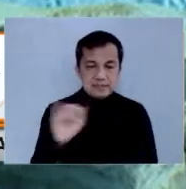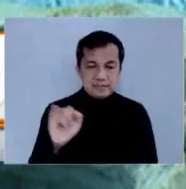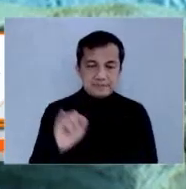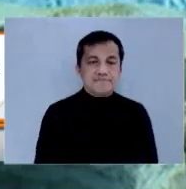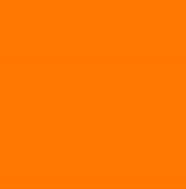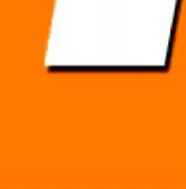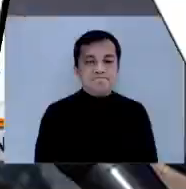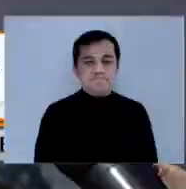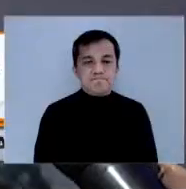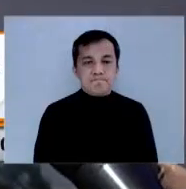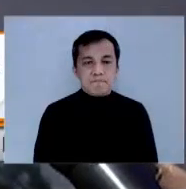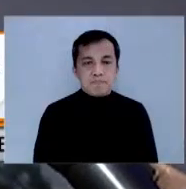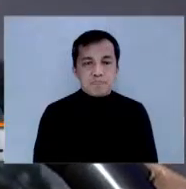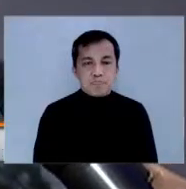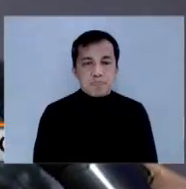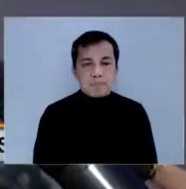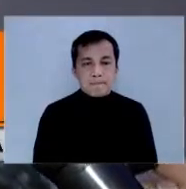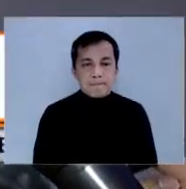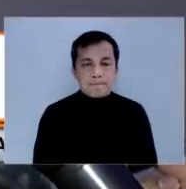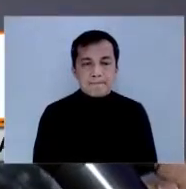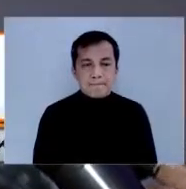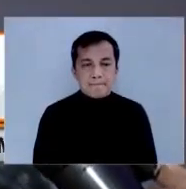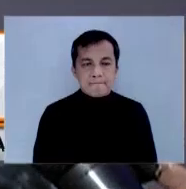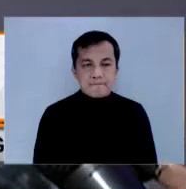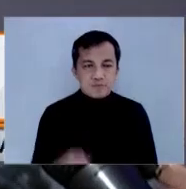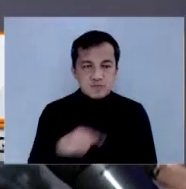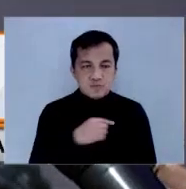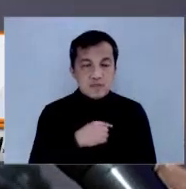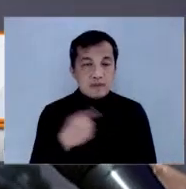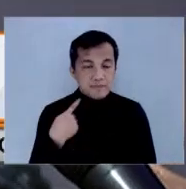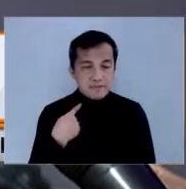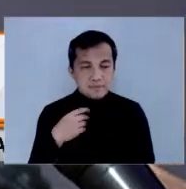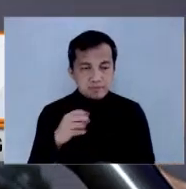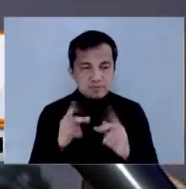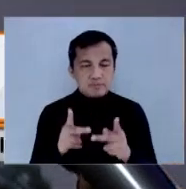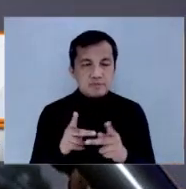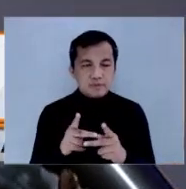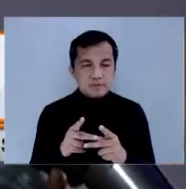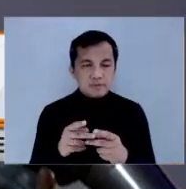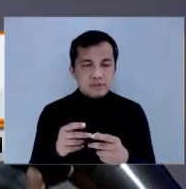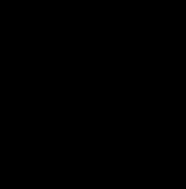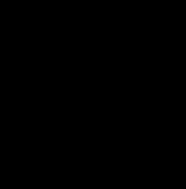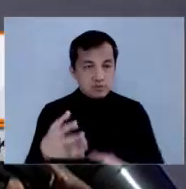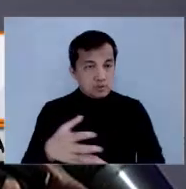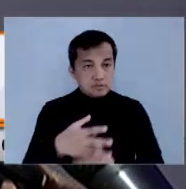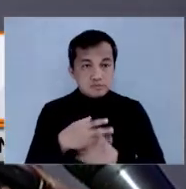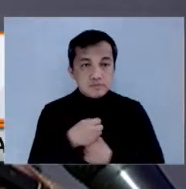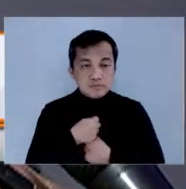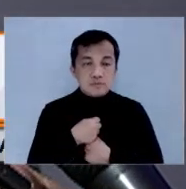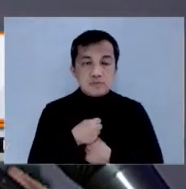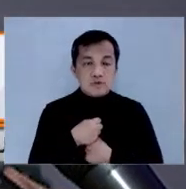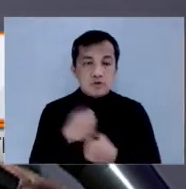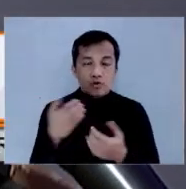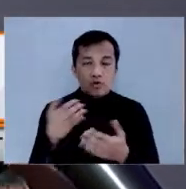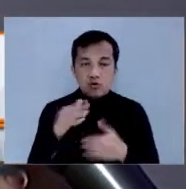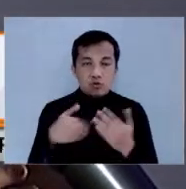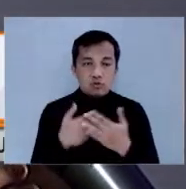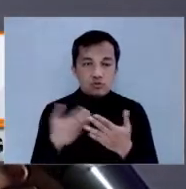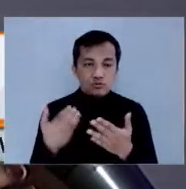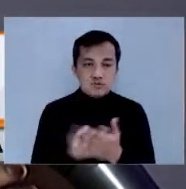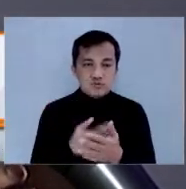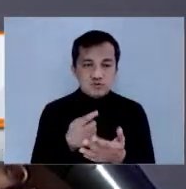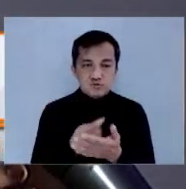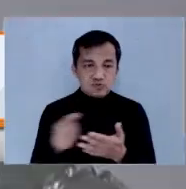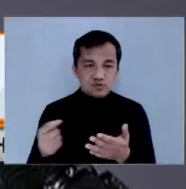intelligence. We have an opportunity to embrace all new tools as they come down the path. AI